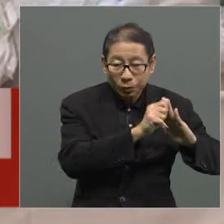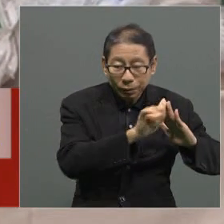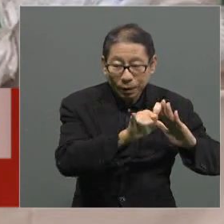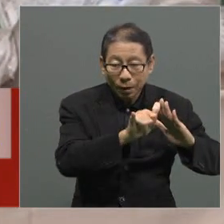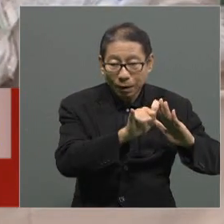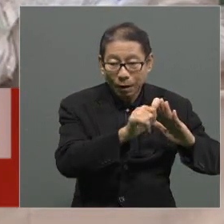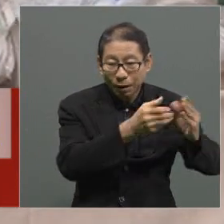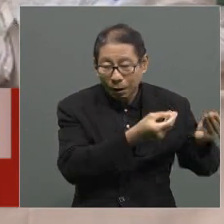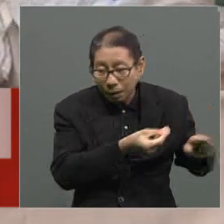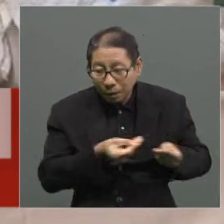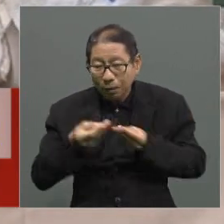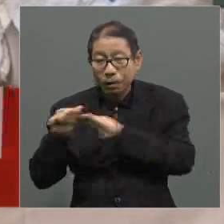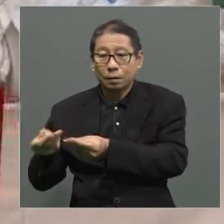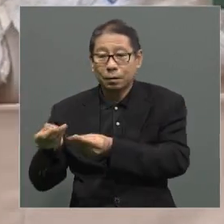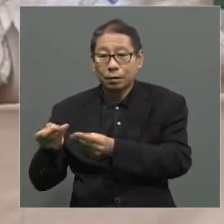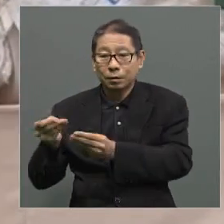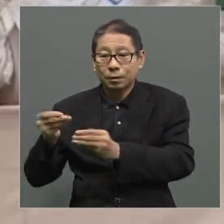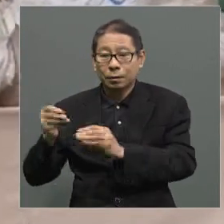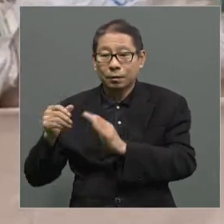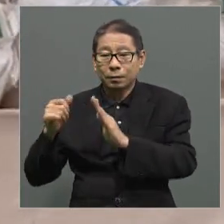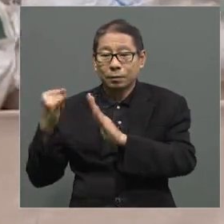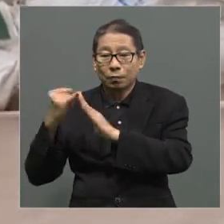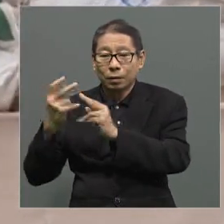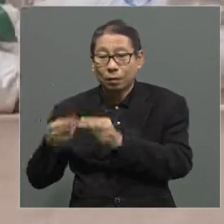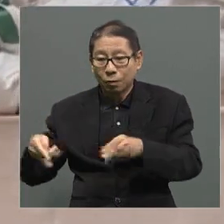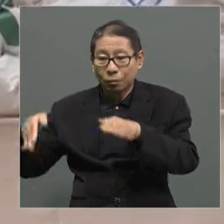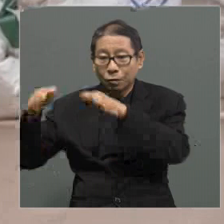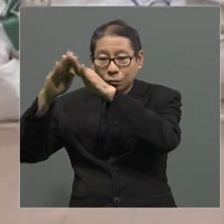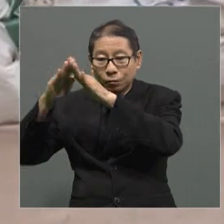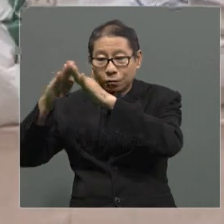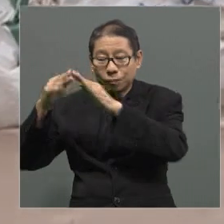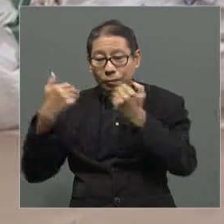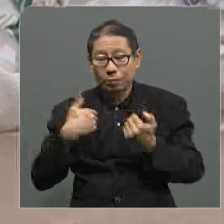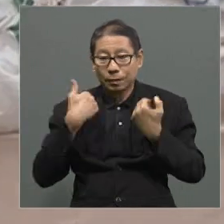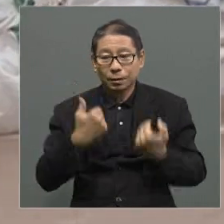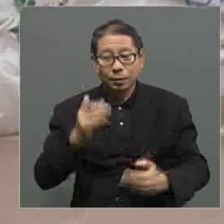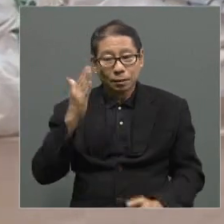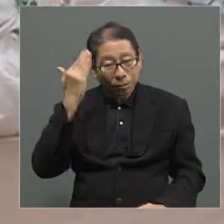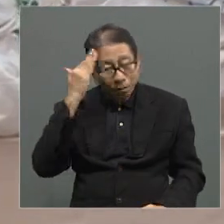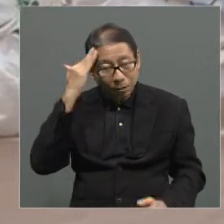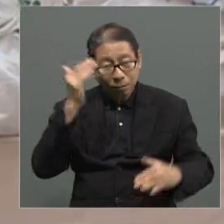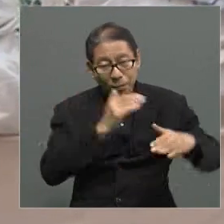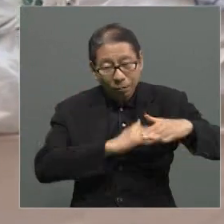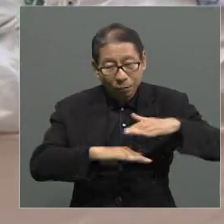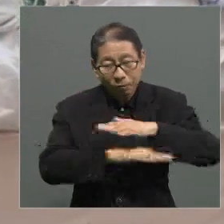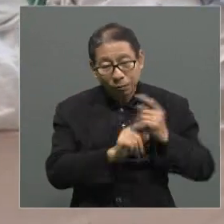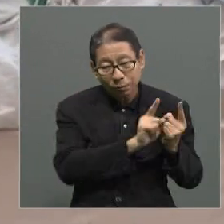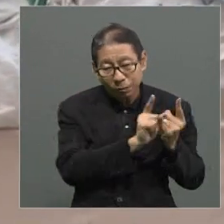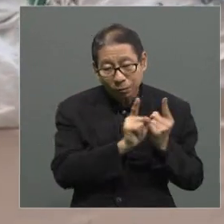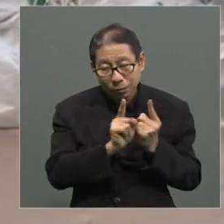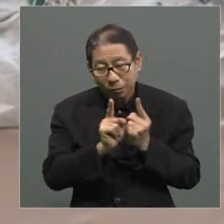พระนครศรีอยุธยาไปส่งให้กับลูกค้าที่อำเภอกำแพงแสนจังหวัดนครปฐมค่ะพอเจ้าหน้าที่ได้ข้อมูลมาก็สะกดรอย